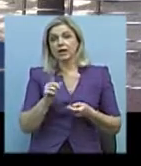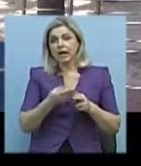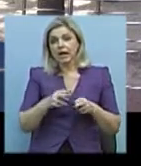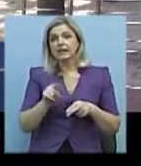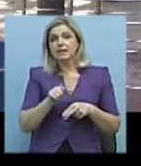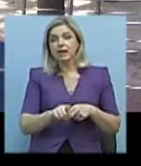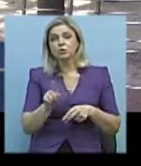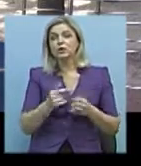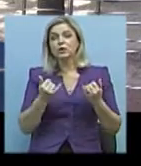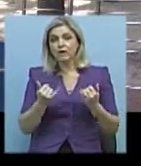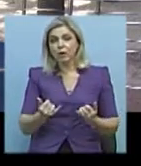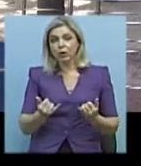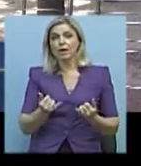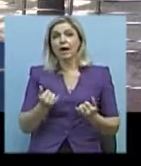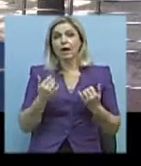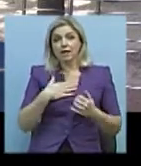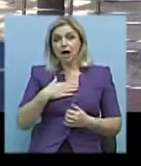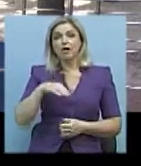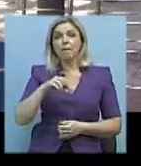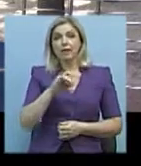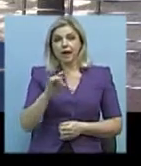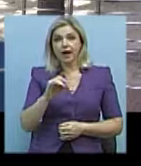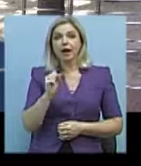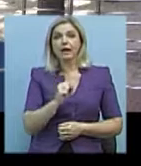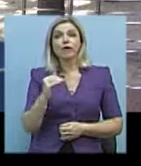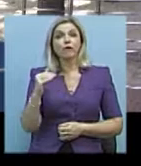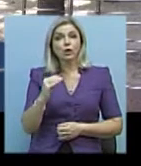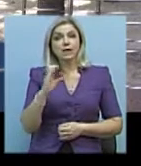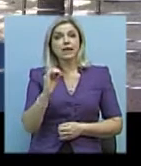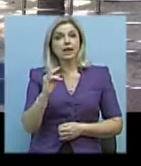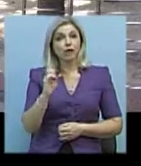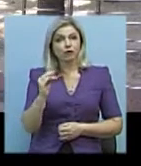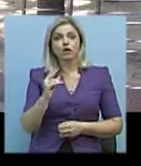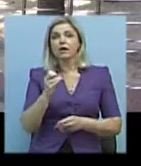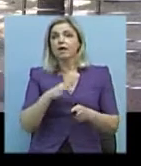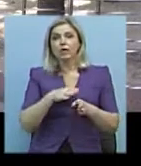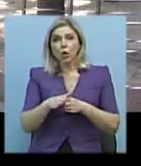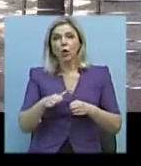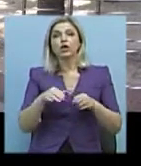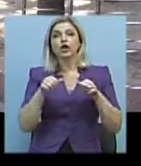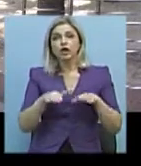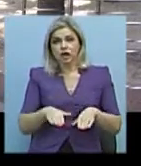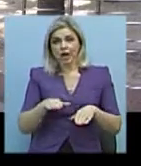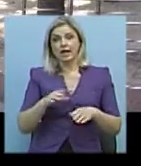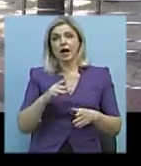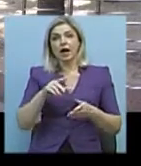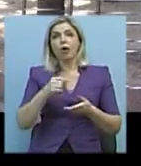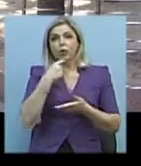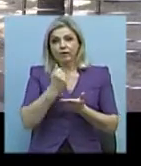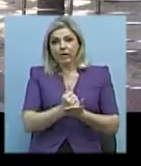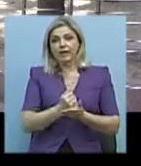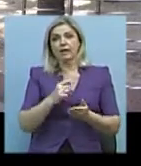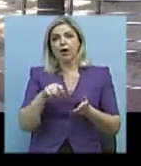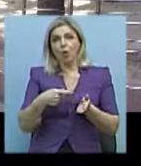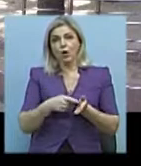Пов'язано це з тим, що на сьогоднішній день наш мер Олександр Федорович Сенкевич не виконує проєкти рішення, прийнятих сесією міськради. Наскільки всім